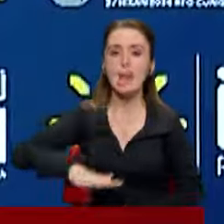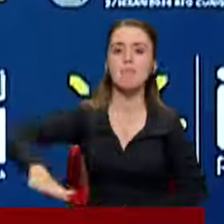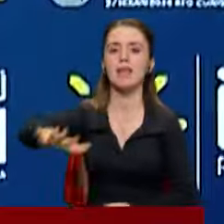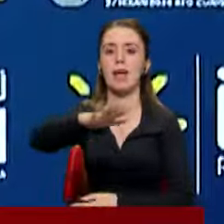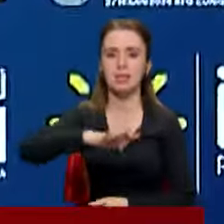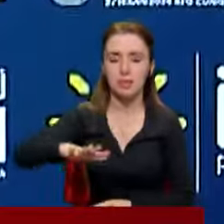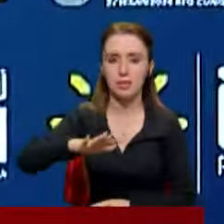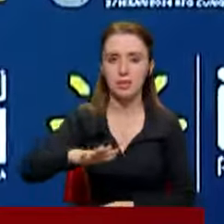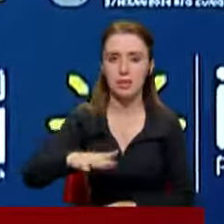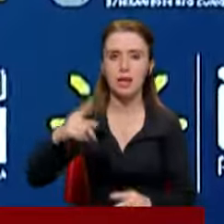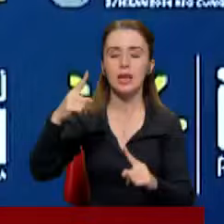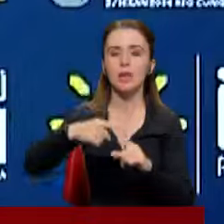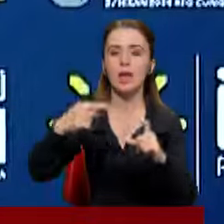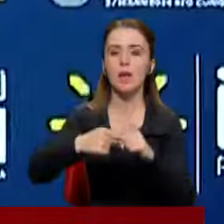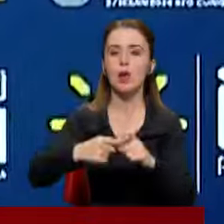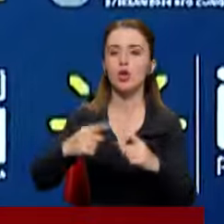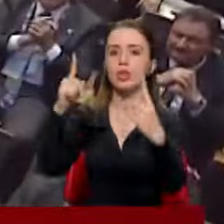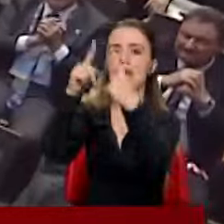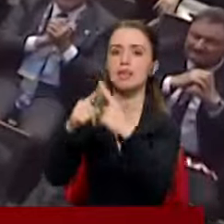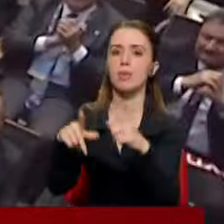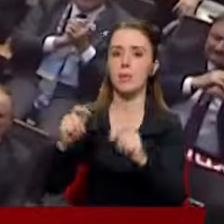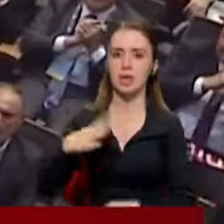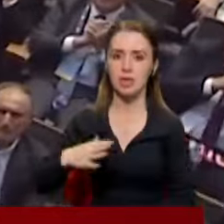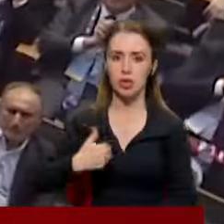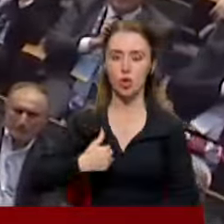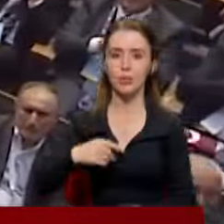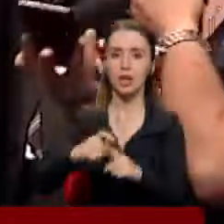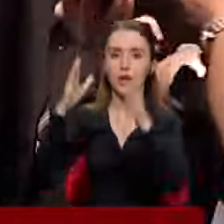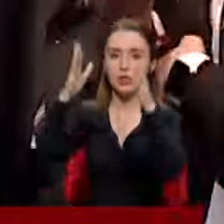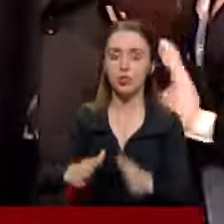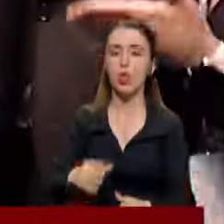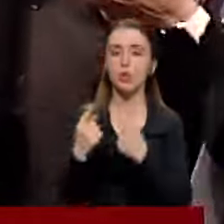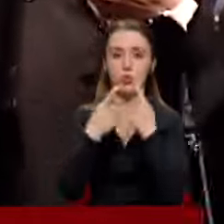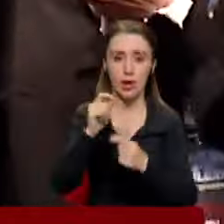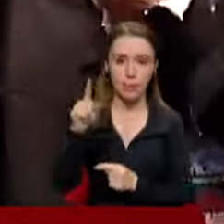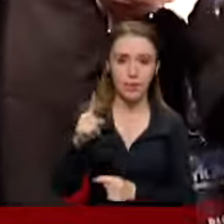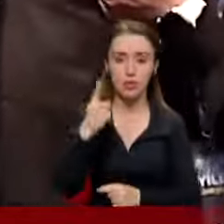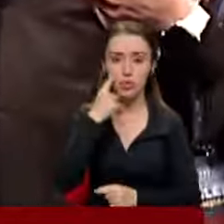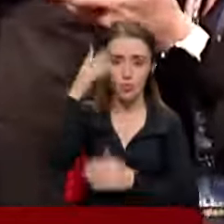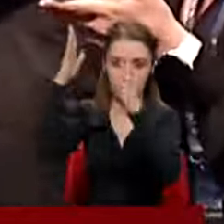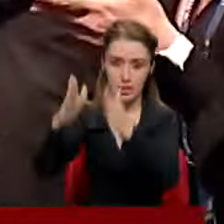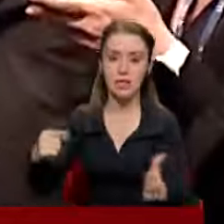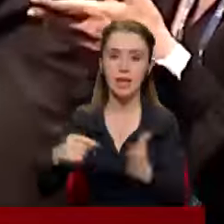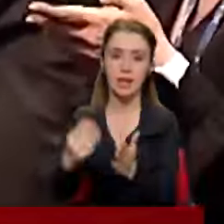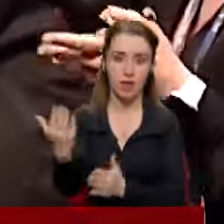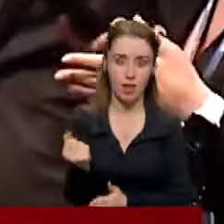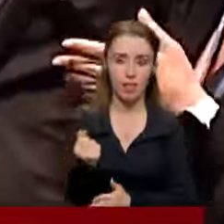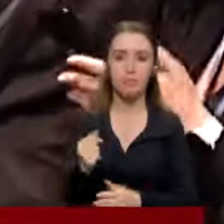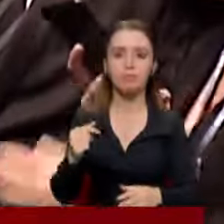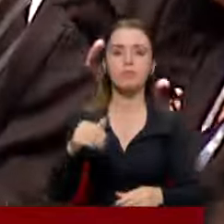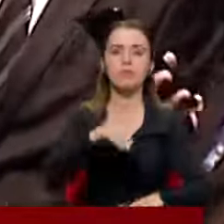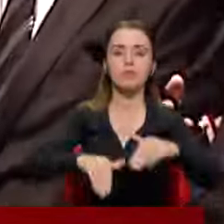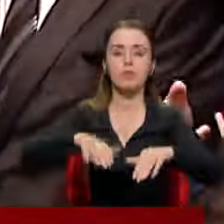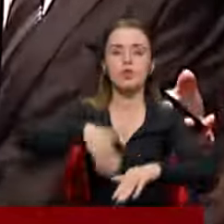meydanlarında Tayyip Erdoğan'la hesaplaşmak istiyorum. Dervişoğlu'nun kurultay konuşması, Erdoğan'ı hedef aldığı sözler. Kurultay